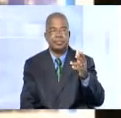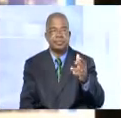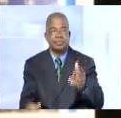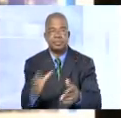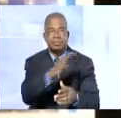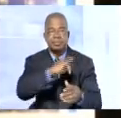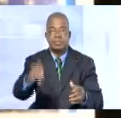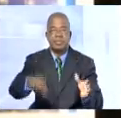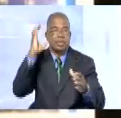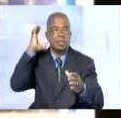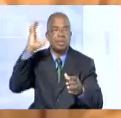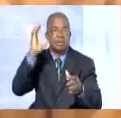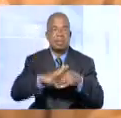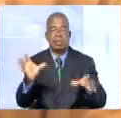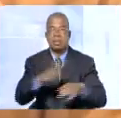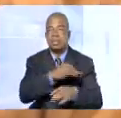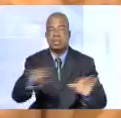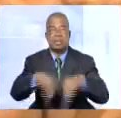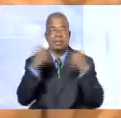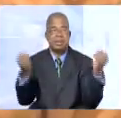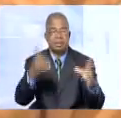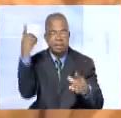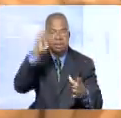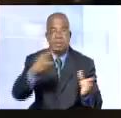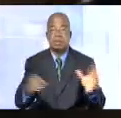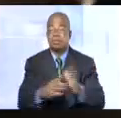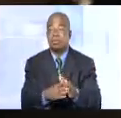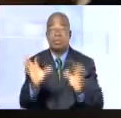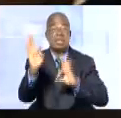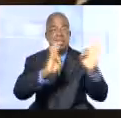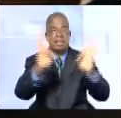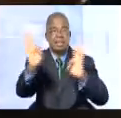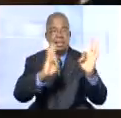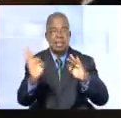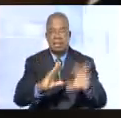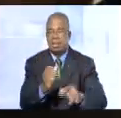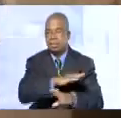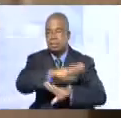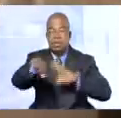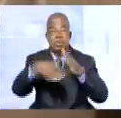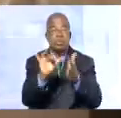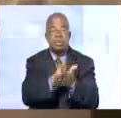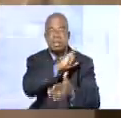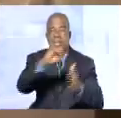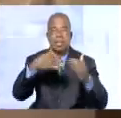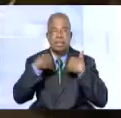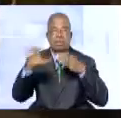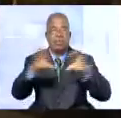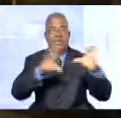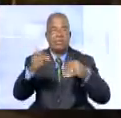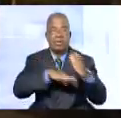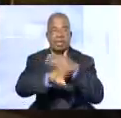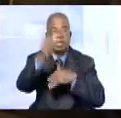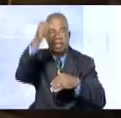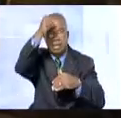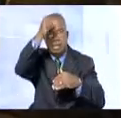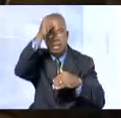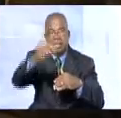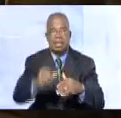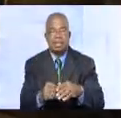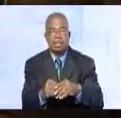Une conférence de presse pour éclairer l'opinion nationale et internationale sur les enjeux de la participation de la Côte d'Ivoire au 9e conclave des affaires